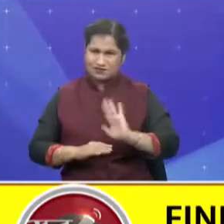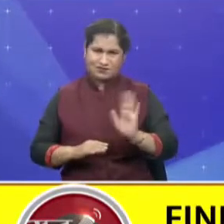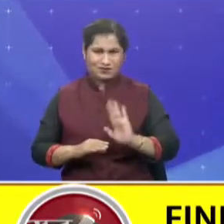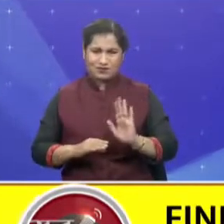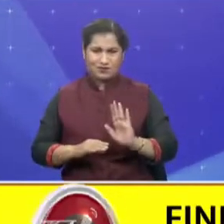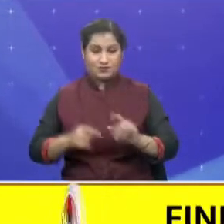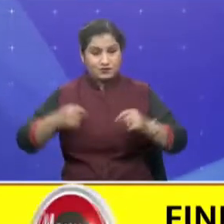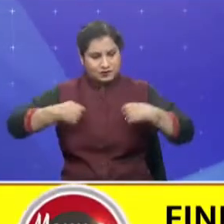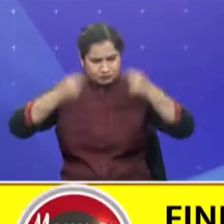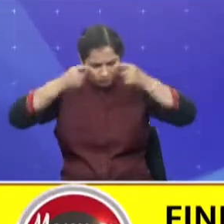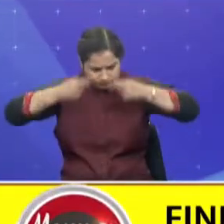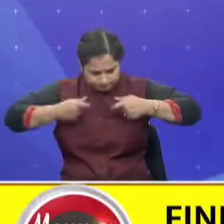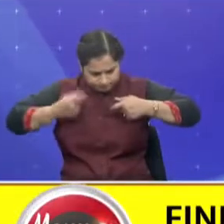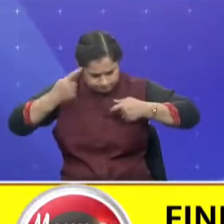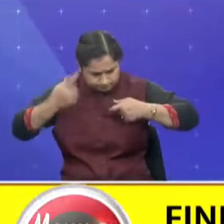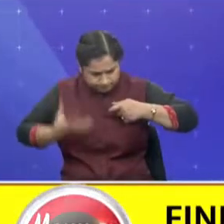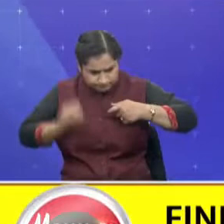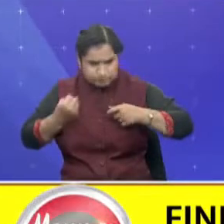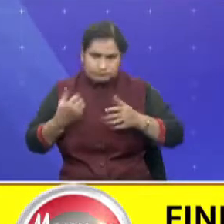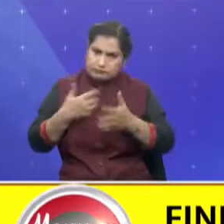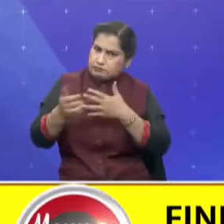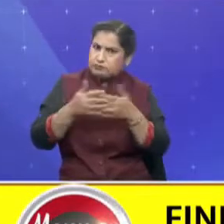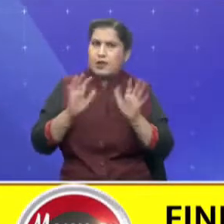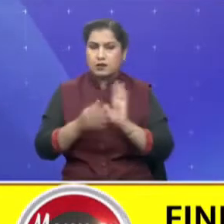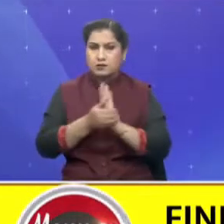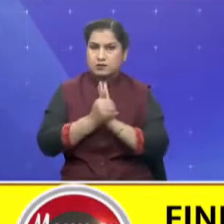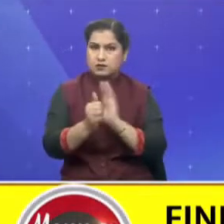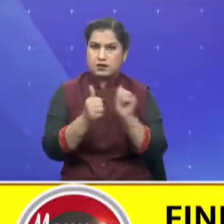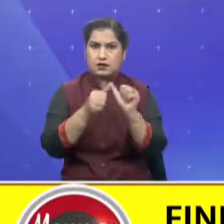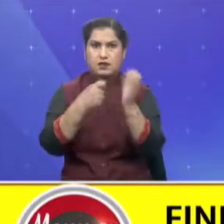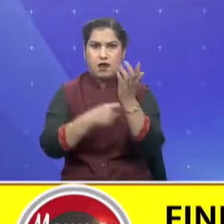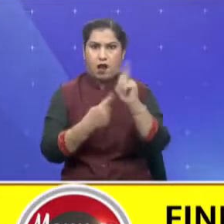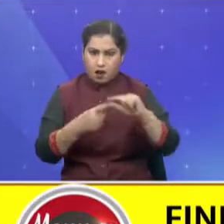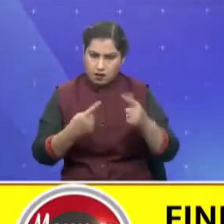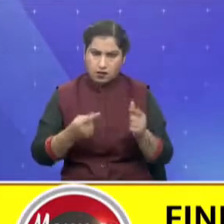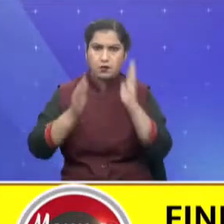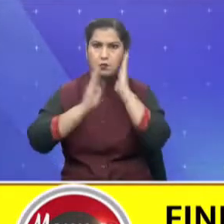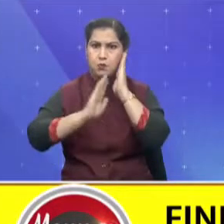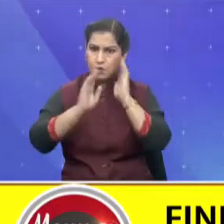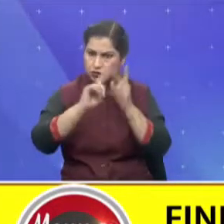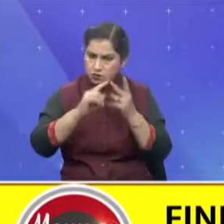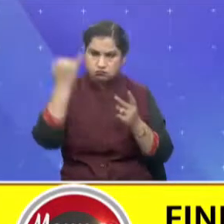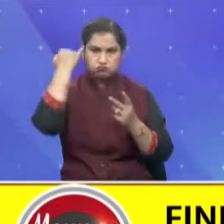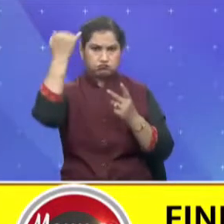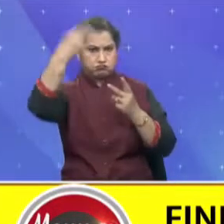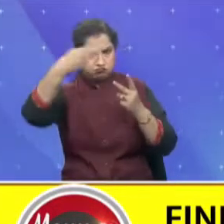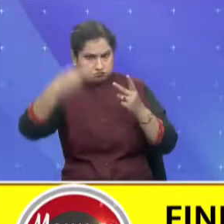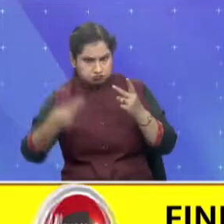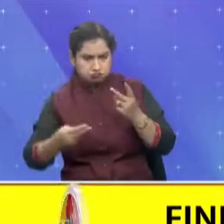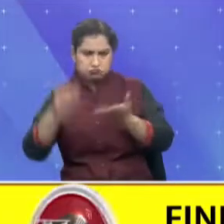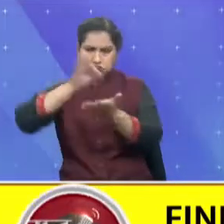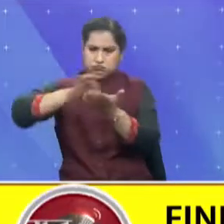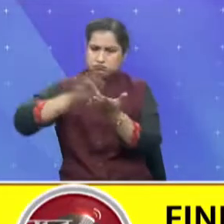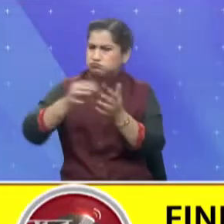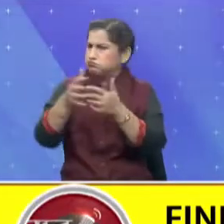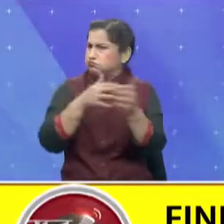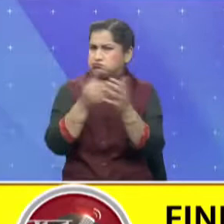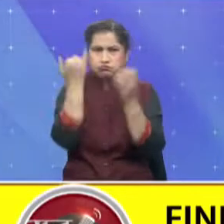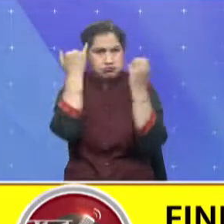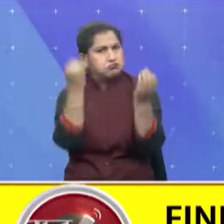calling. It could be art, music, graphic design, literature,